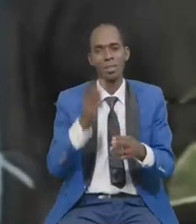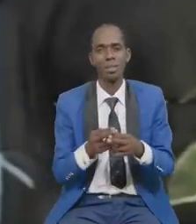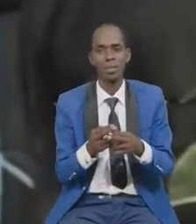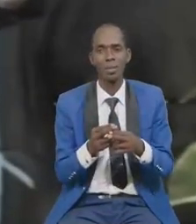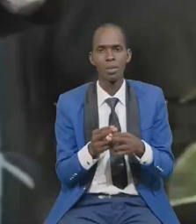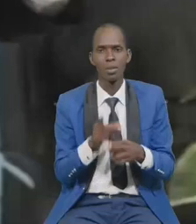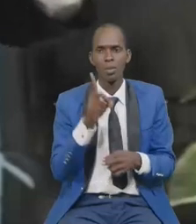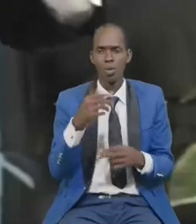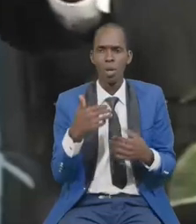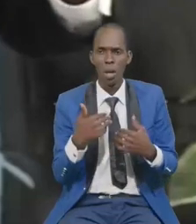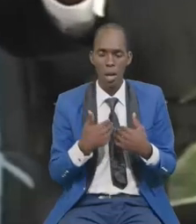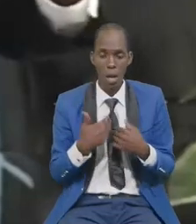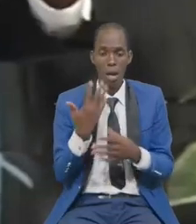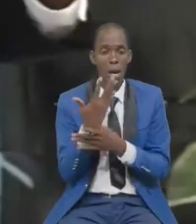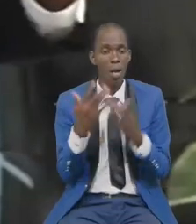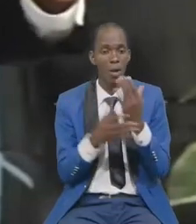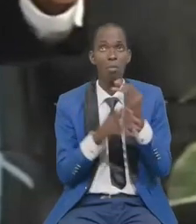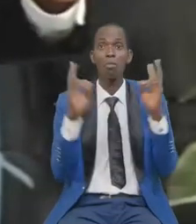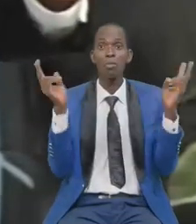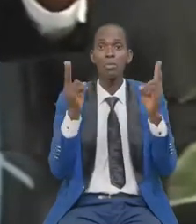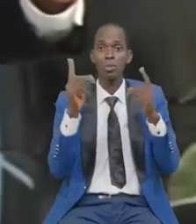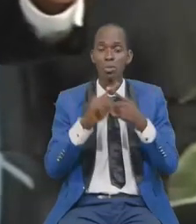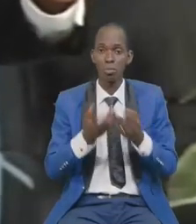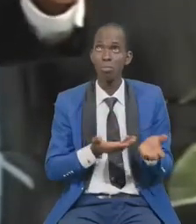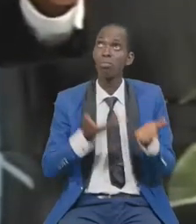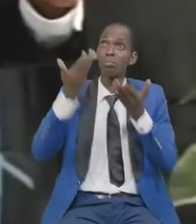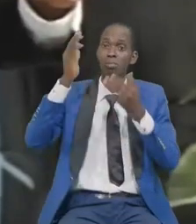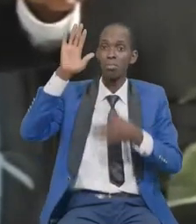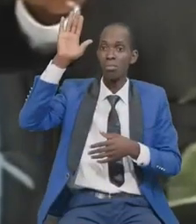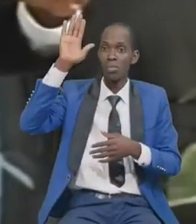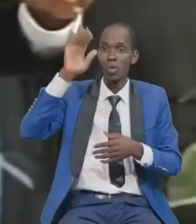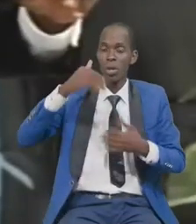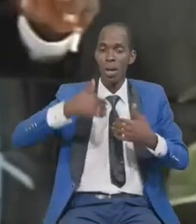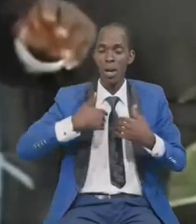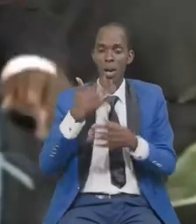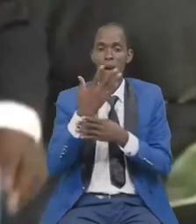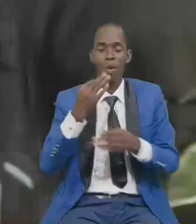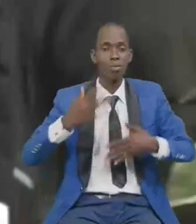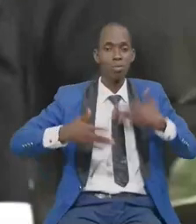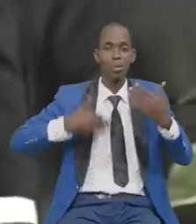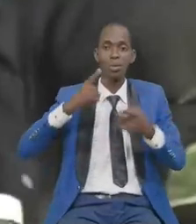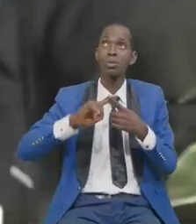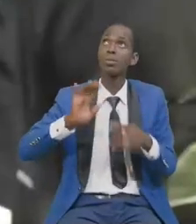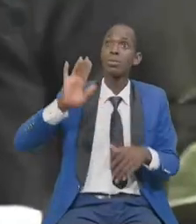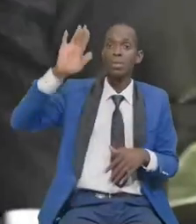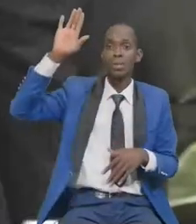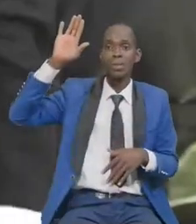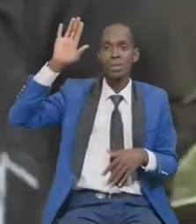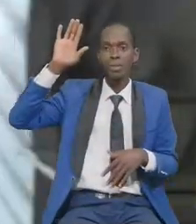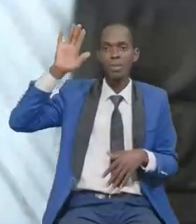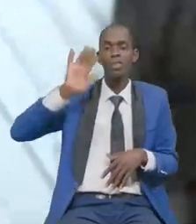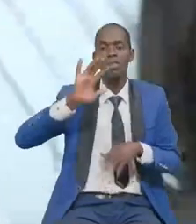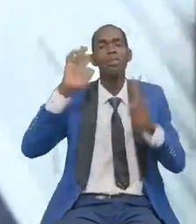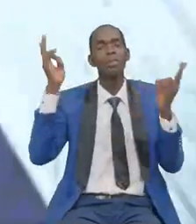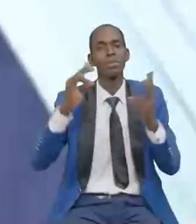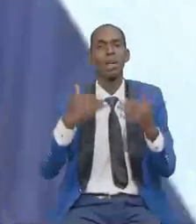Tu as des mains de victoire levées là-bas. Tu as des mains de réjouissance à lever là-bas. Ta victoire est venue.